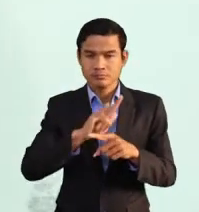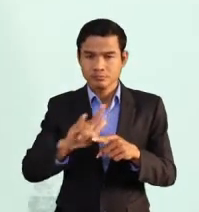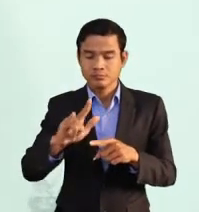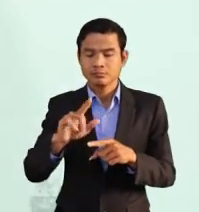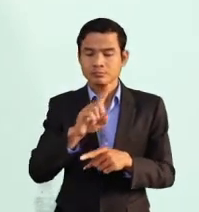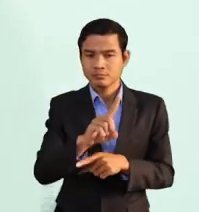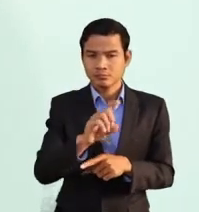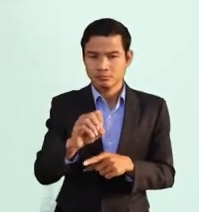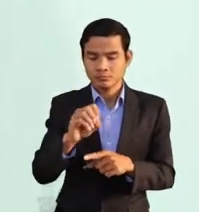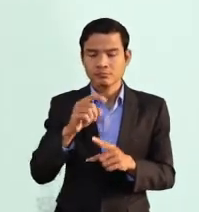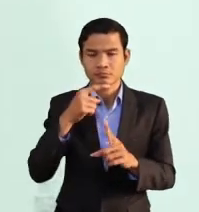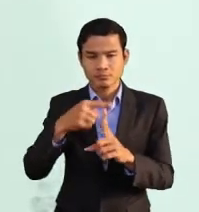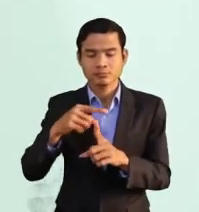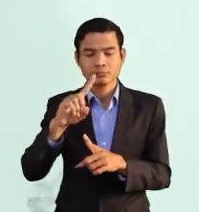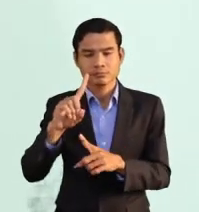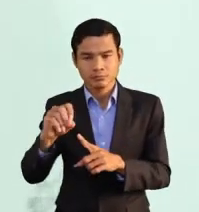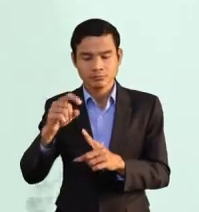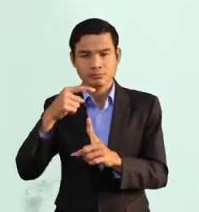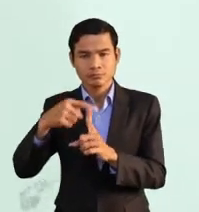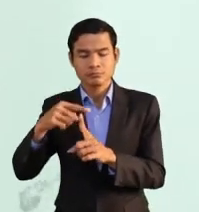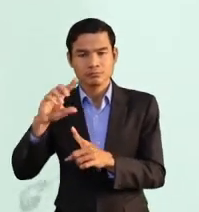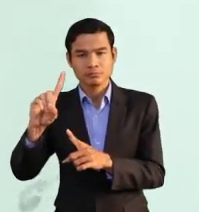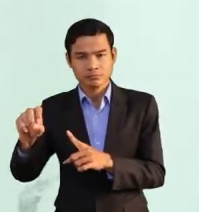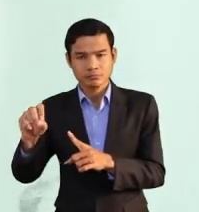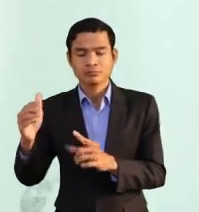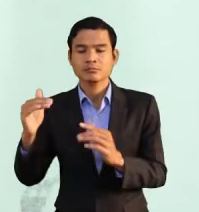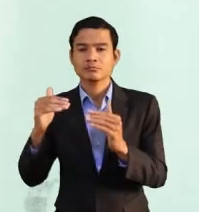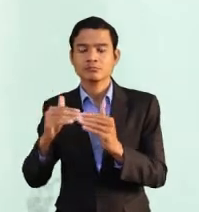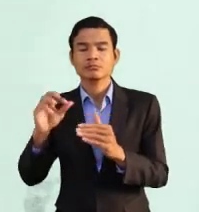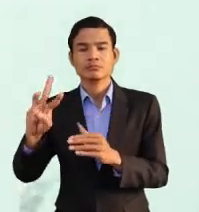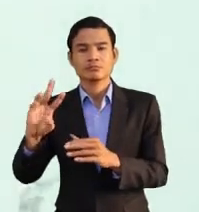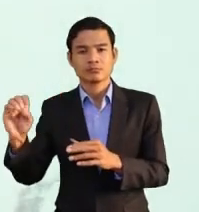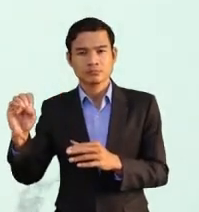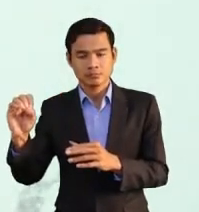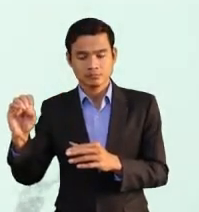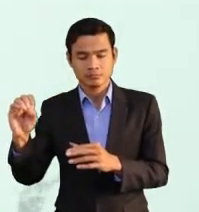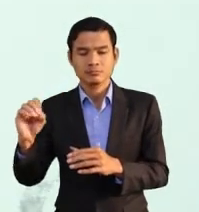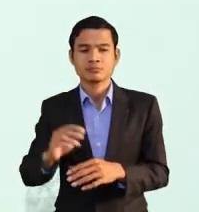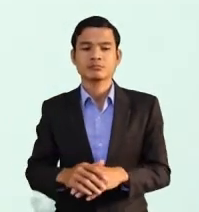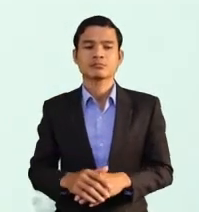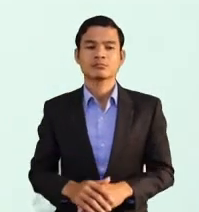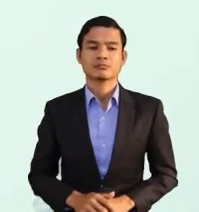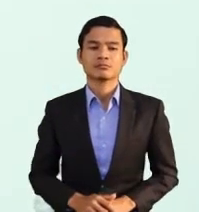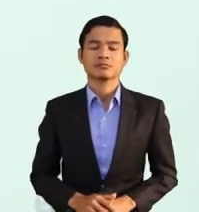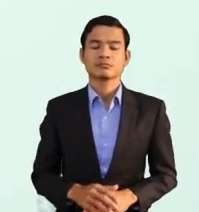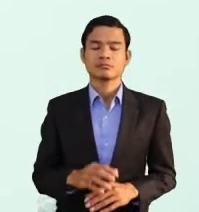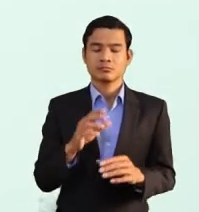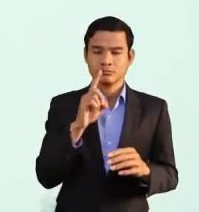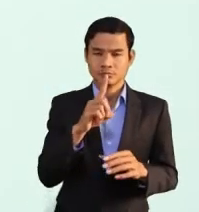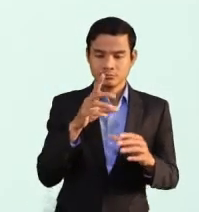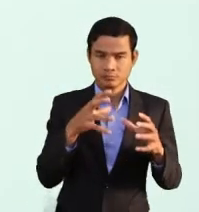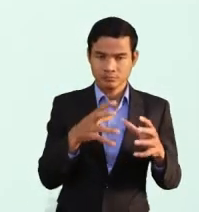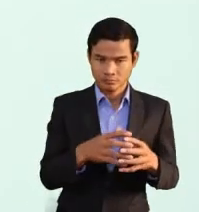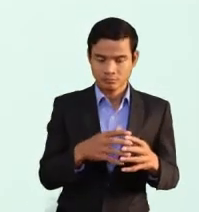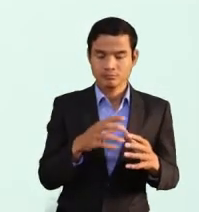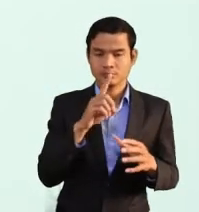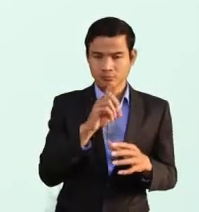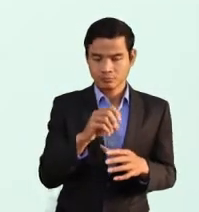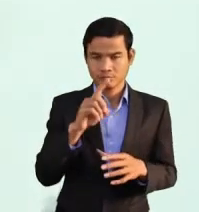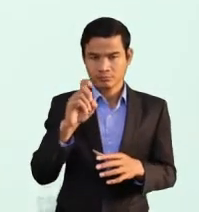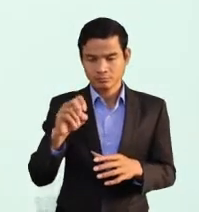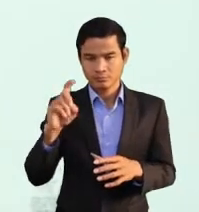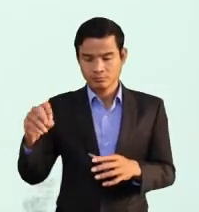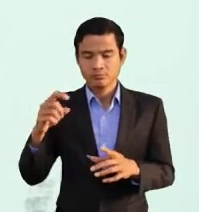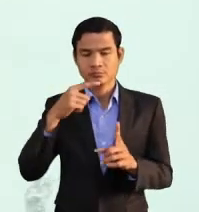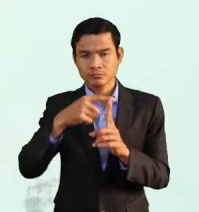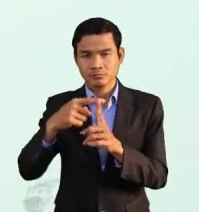đọp bột nặng đọp bột nặng đọp cứ mà nâng sám sập nè mà thế đọc bột đọc bột đọc tới